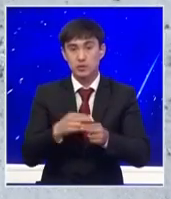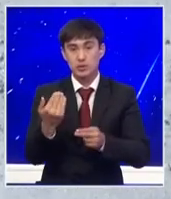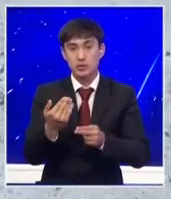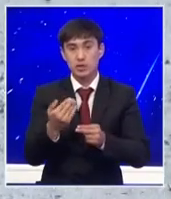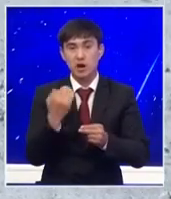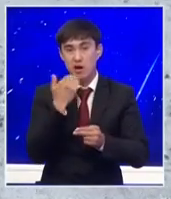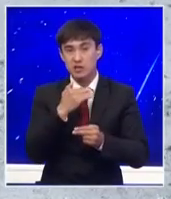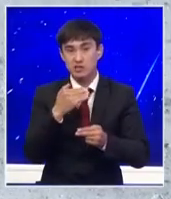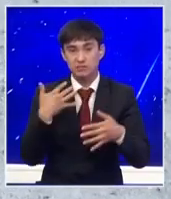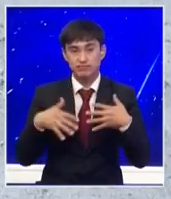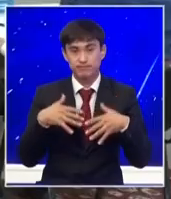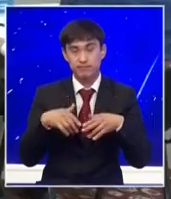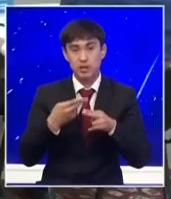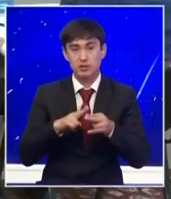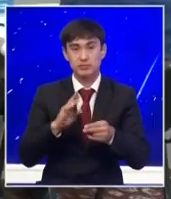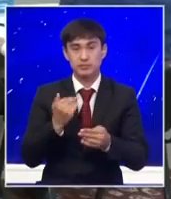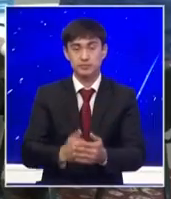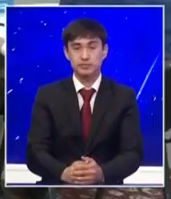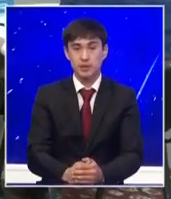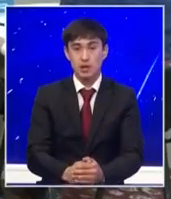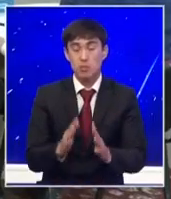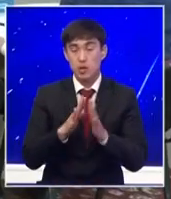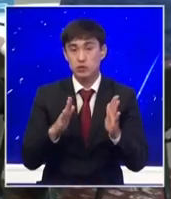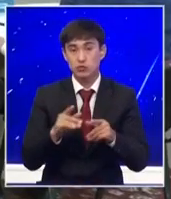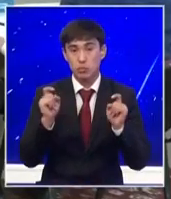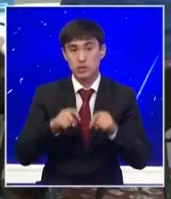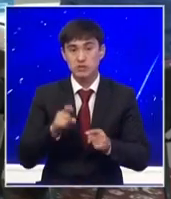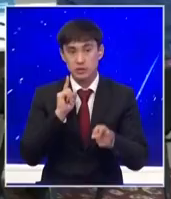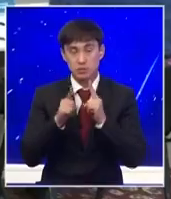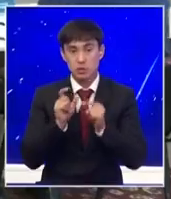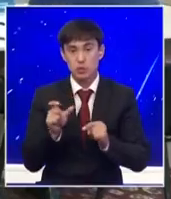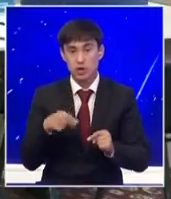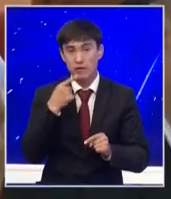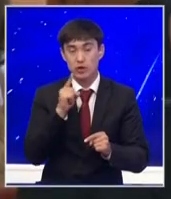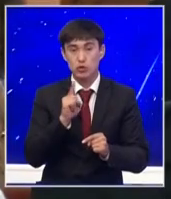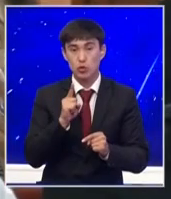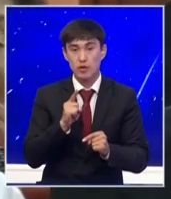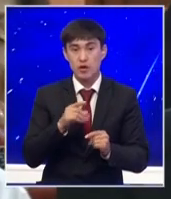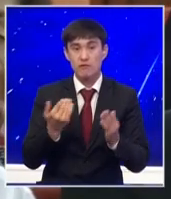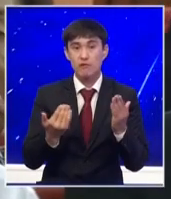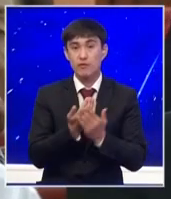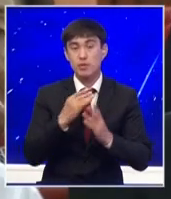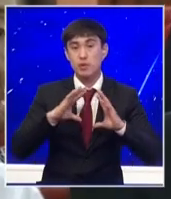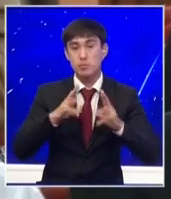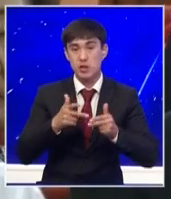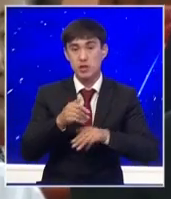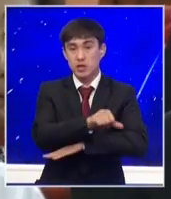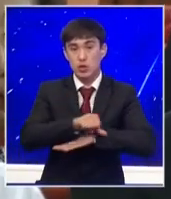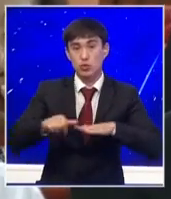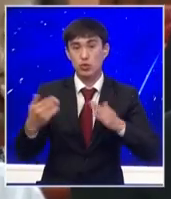на это их качество далеко от удовлетворительного большинство пришедших на собрание людей говорят что в современном мире на территории